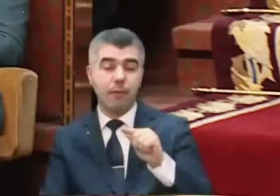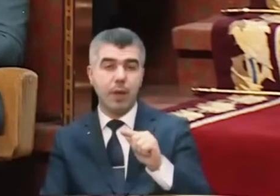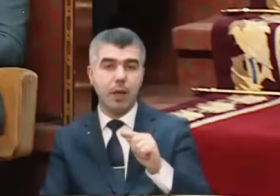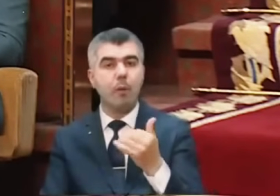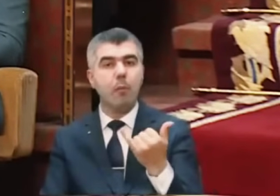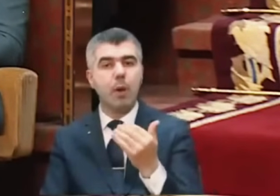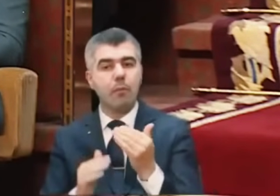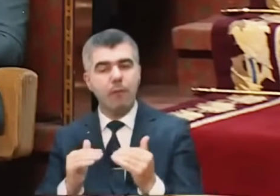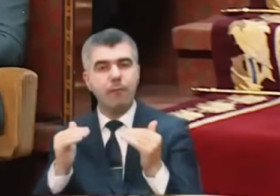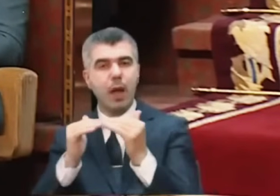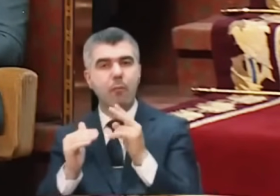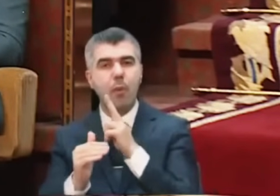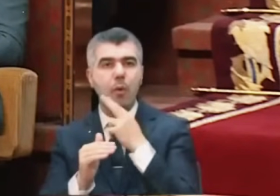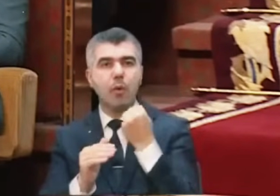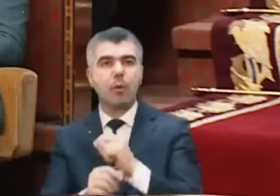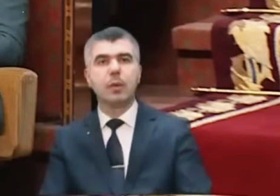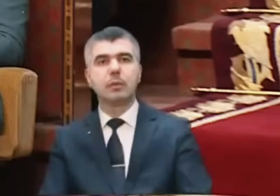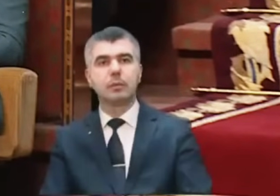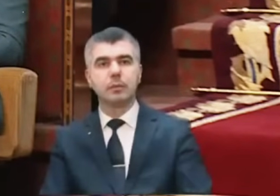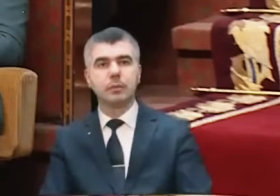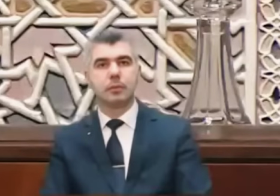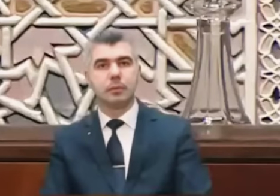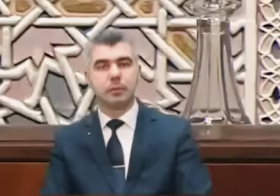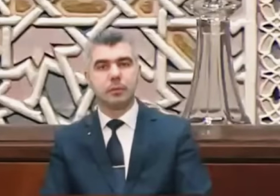هو الاتفاق مع الحكومه. شكرا لكم.